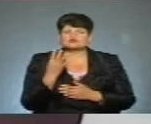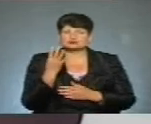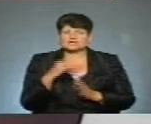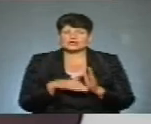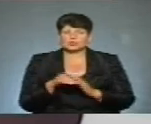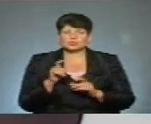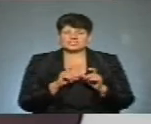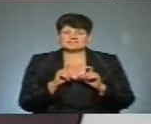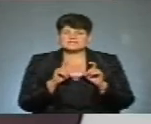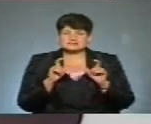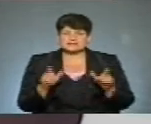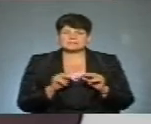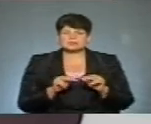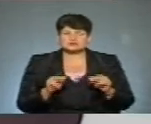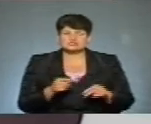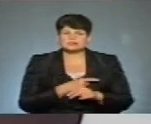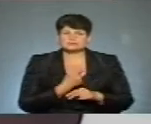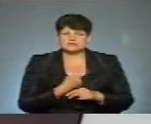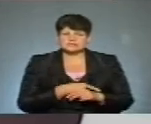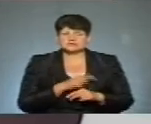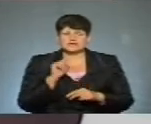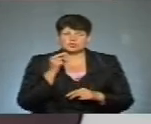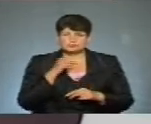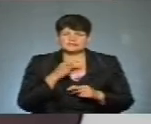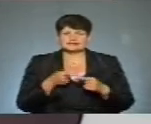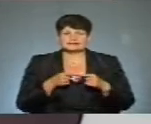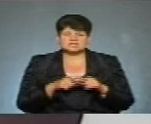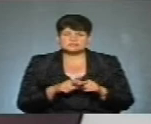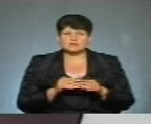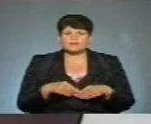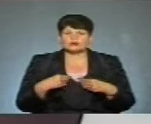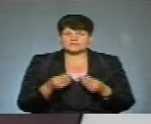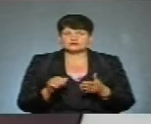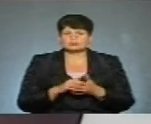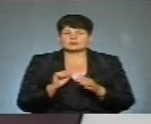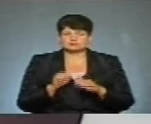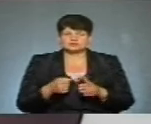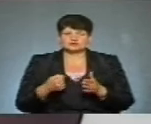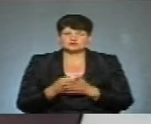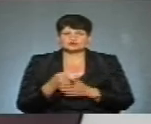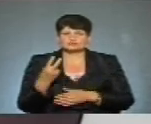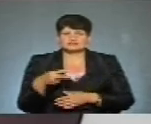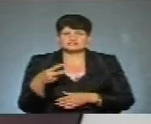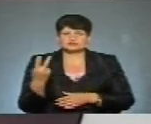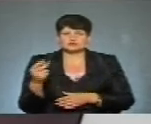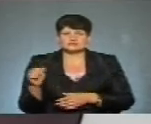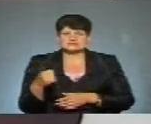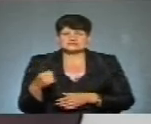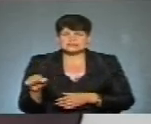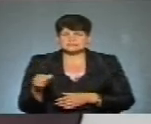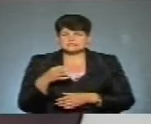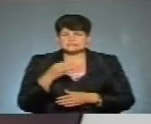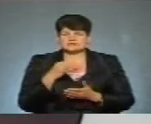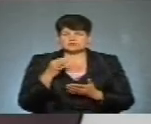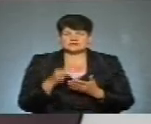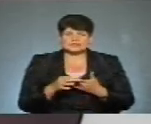університети – економічний, педагогічний, медичний і технічний. Подати документи на вступ можна буде до 22 серпня, розповів